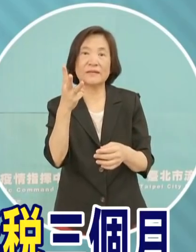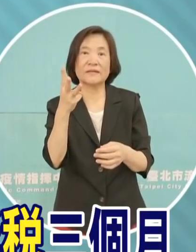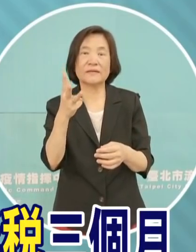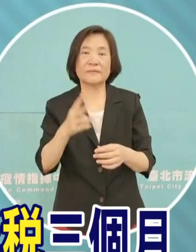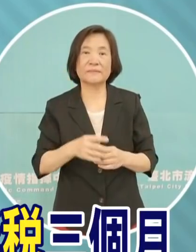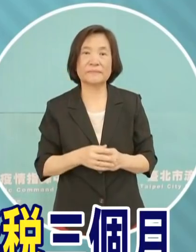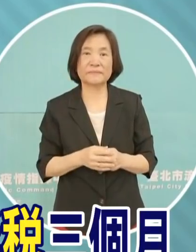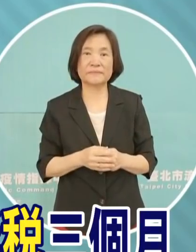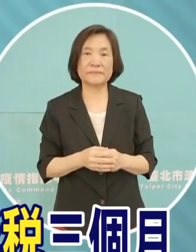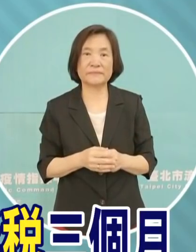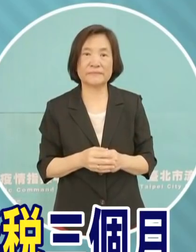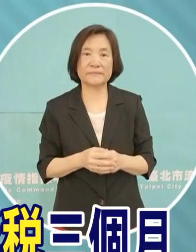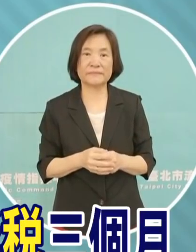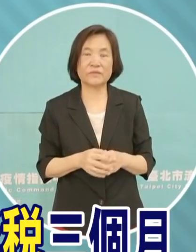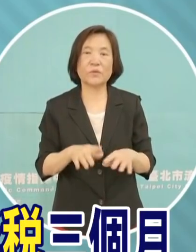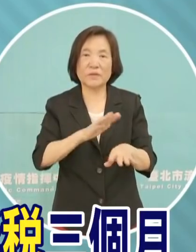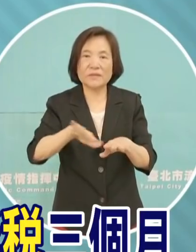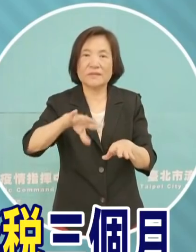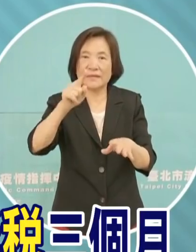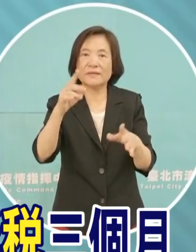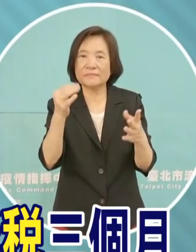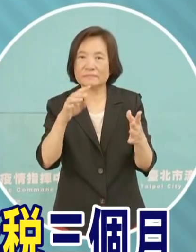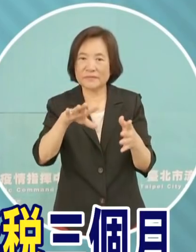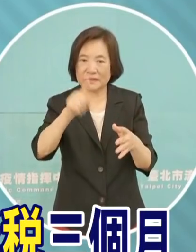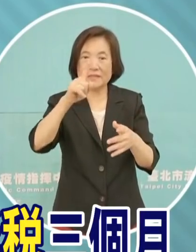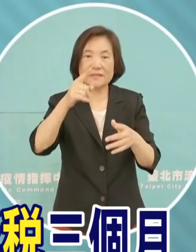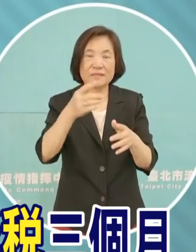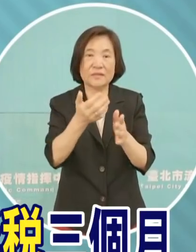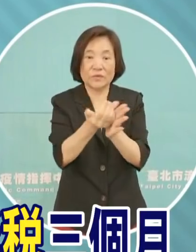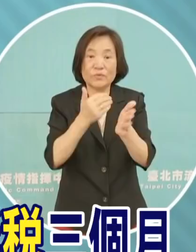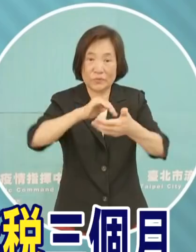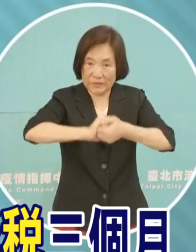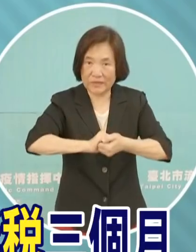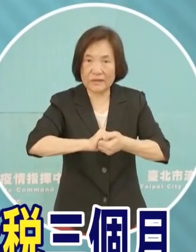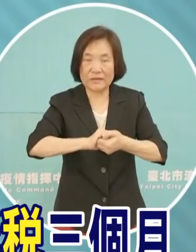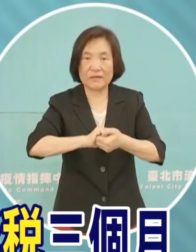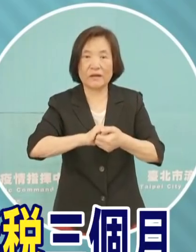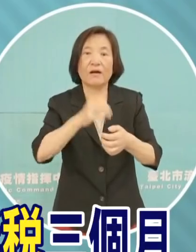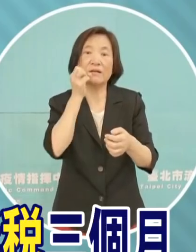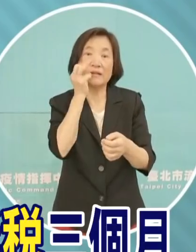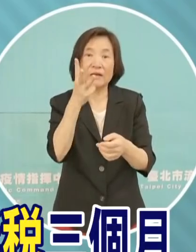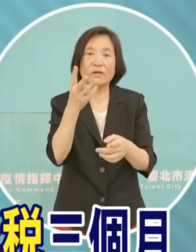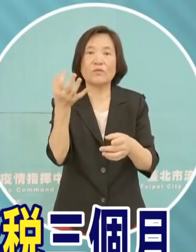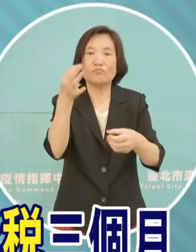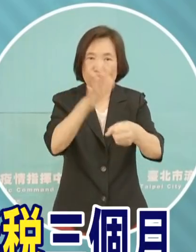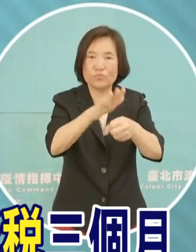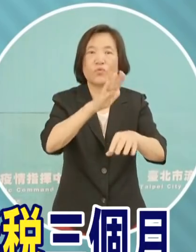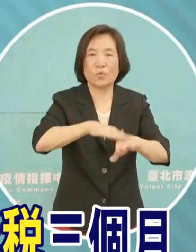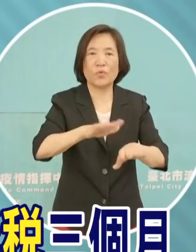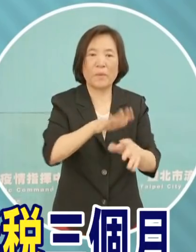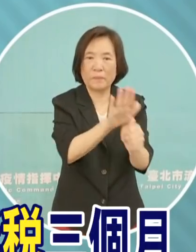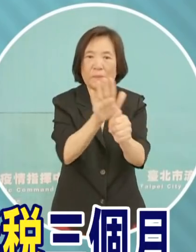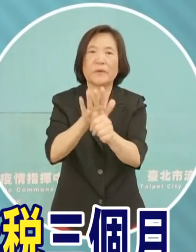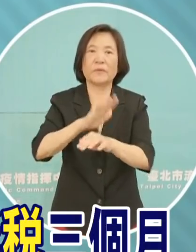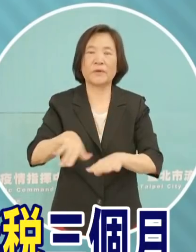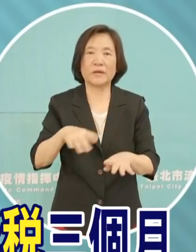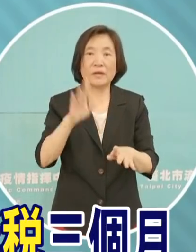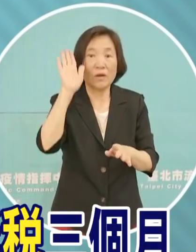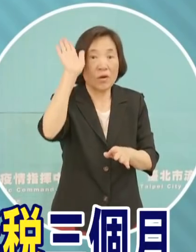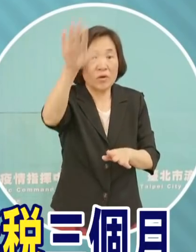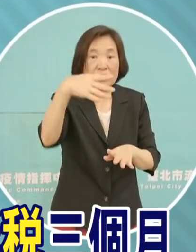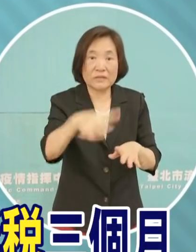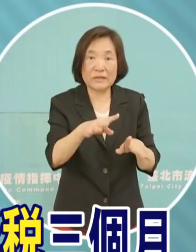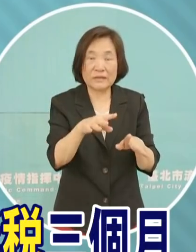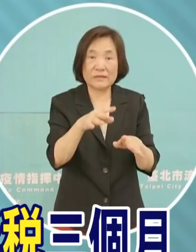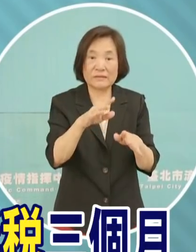然，这3个月先预定嘛哈，将来还要延长多久再讲了。我认为还是去年